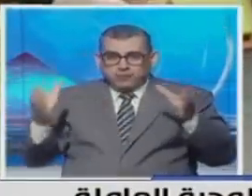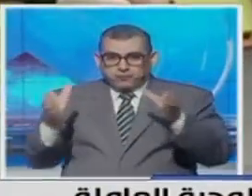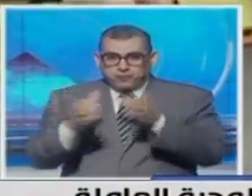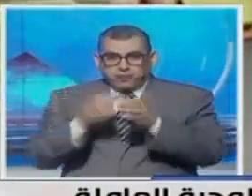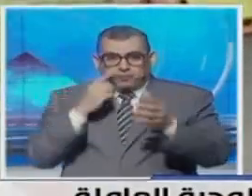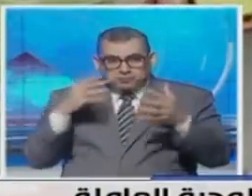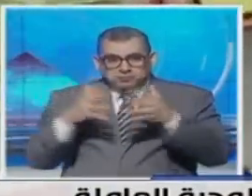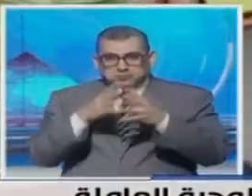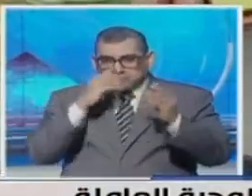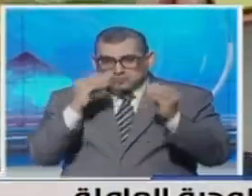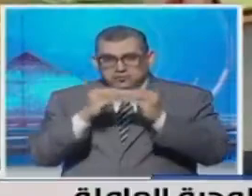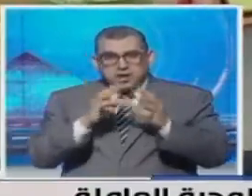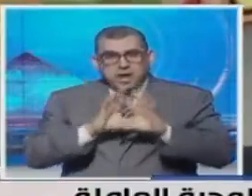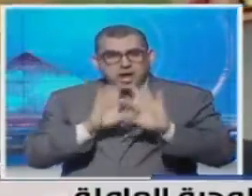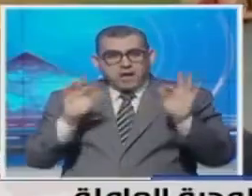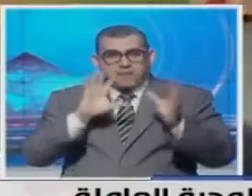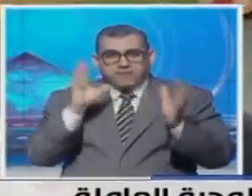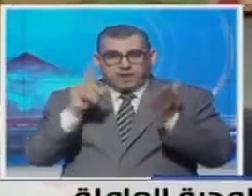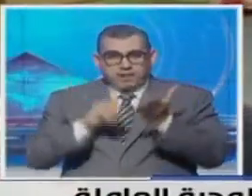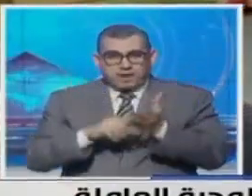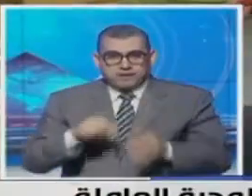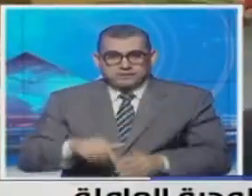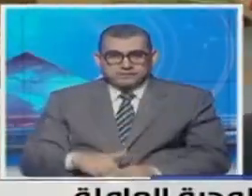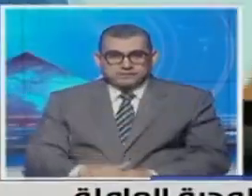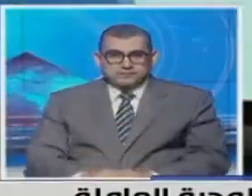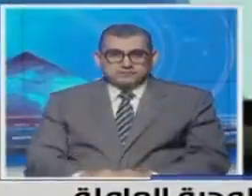الاندماج والتكامل بالعالم الحقيقي.